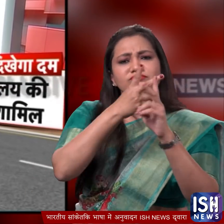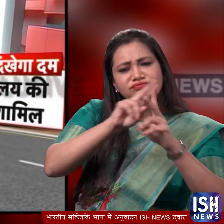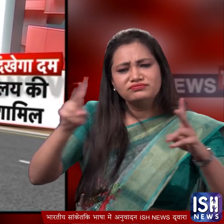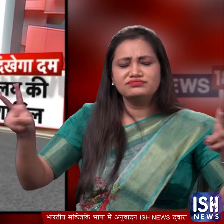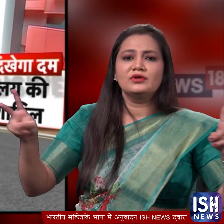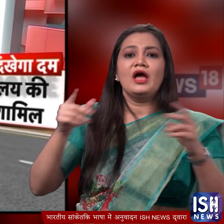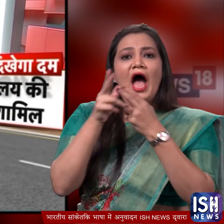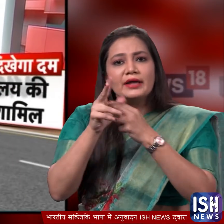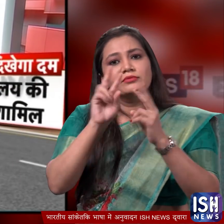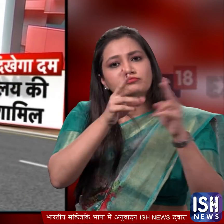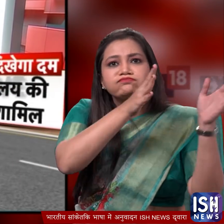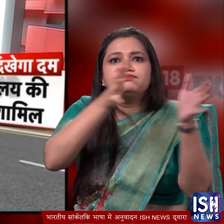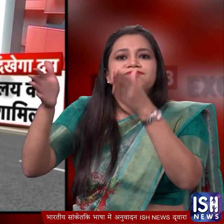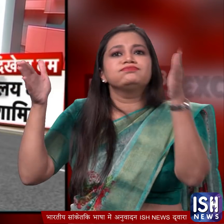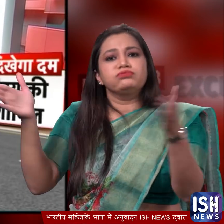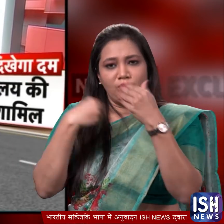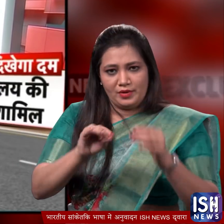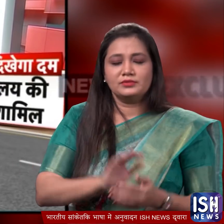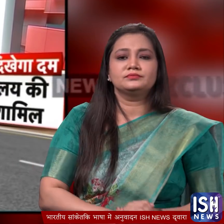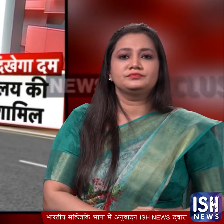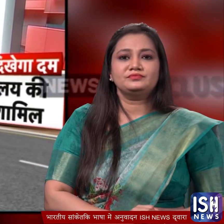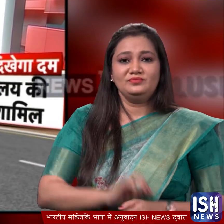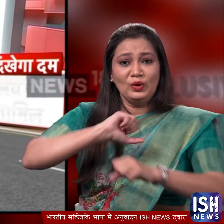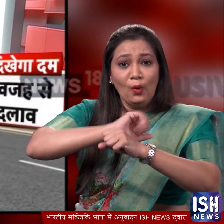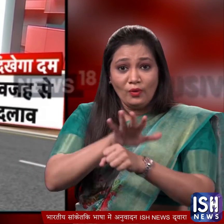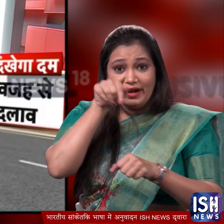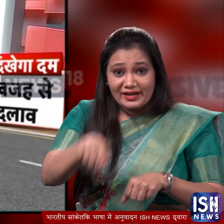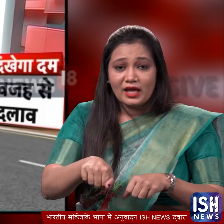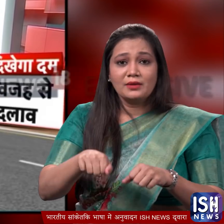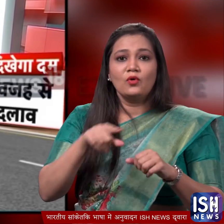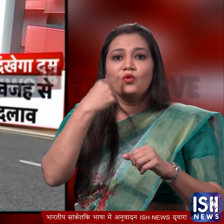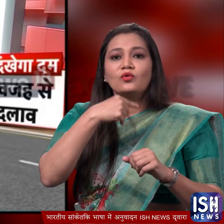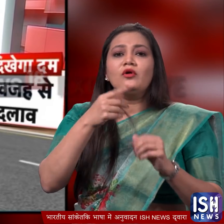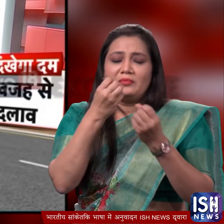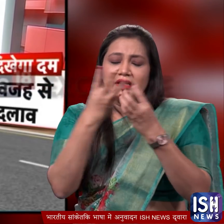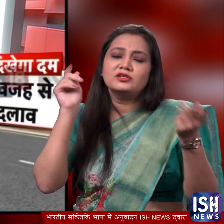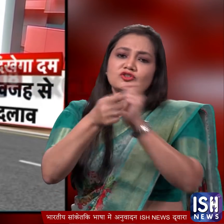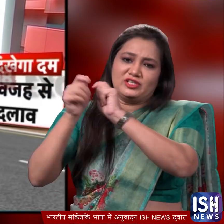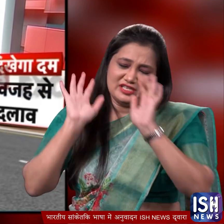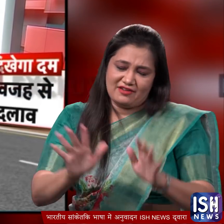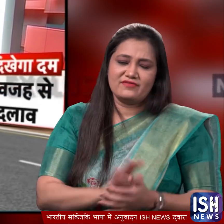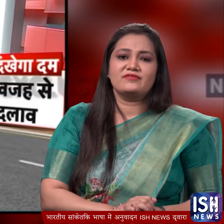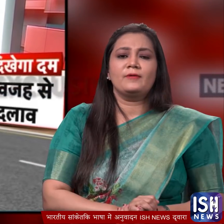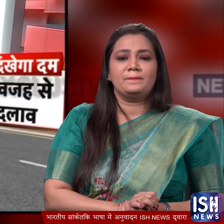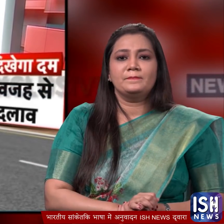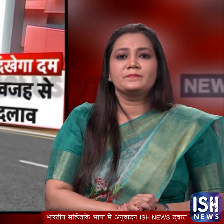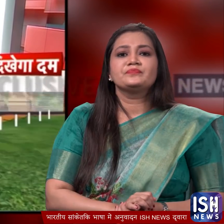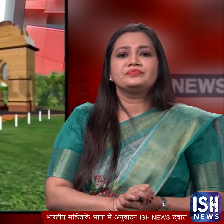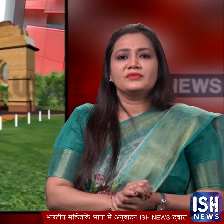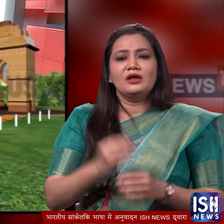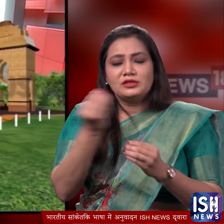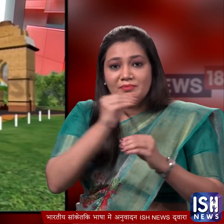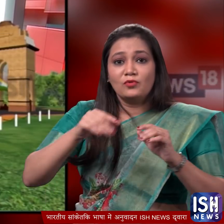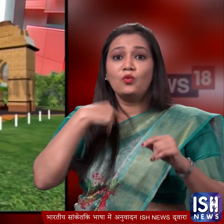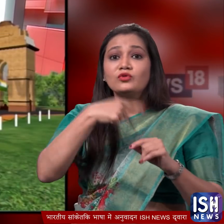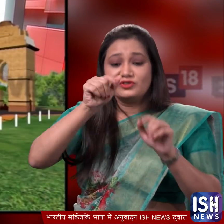प्रदेशों, मंत्रालयों और सेनाओं की झांकियां शामिल हैं। हालांकि कोरोना की वजह से इस बार की परेड में कुछ बदलाव भी किए गए, जिसकी वजह से खबर है कि